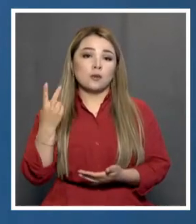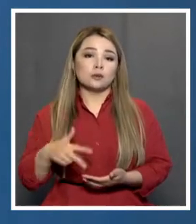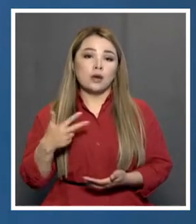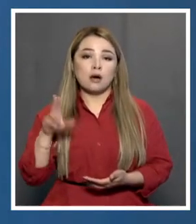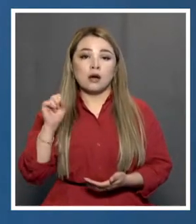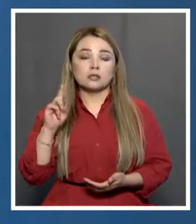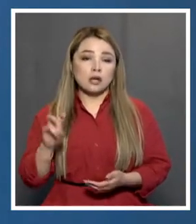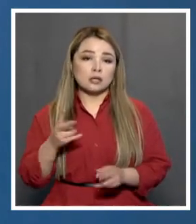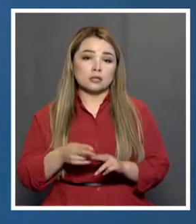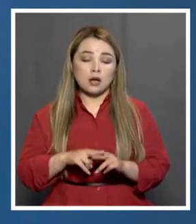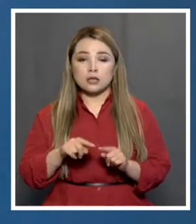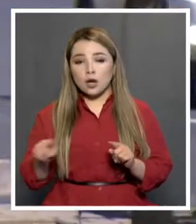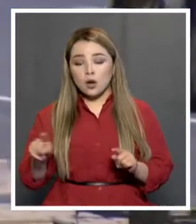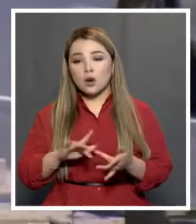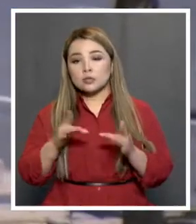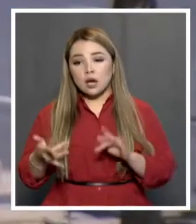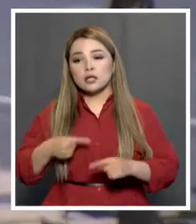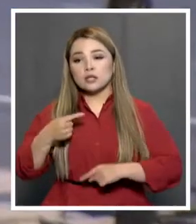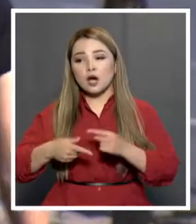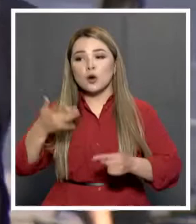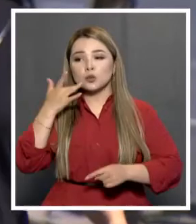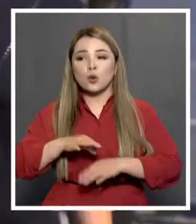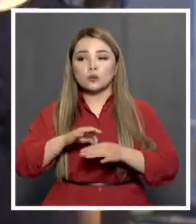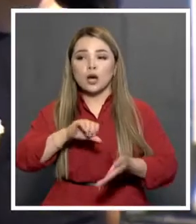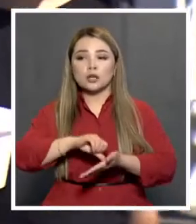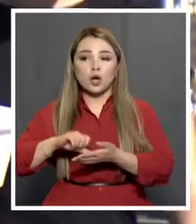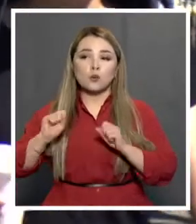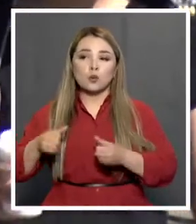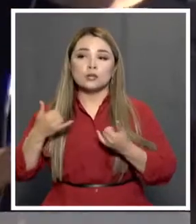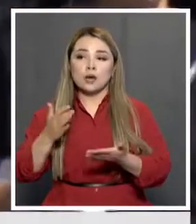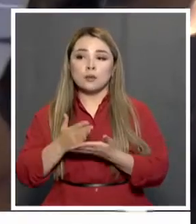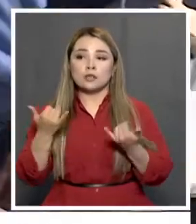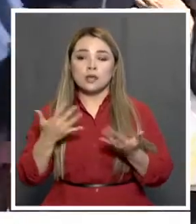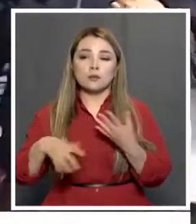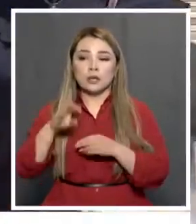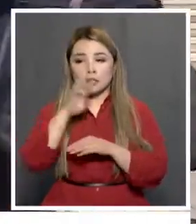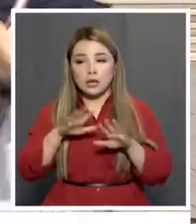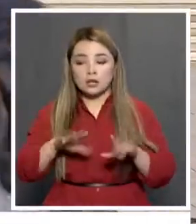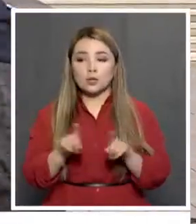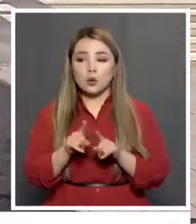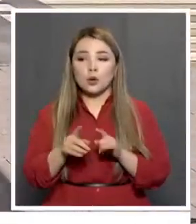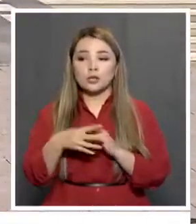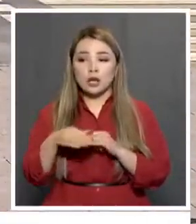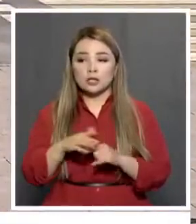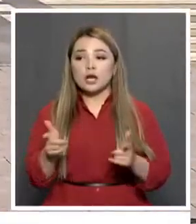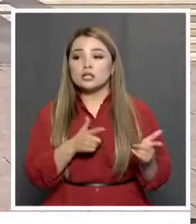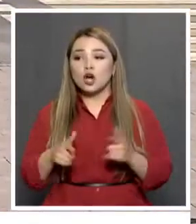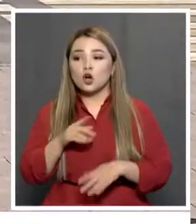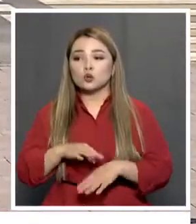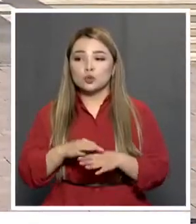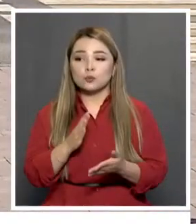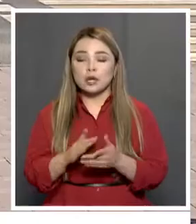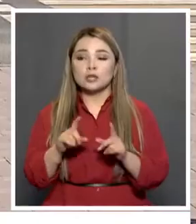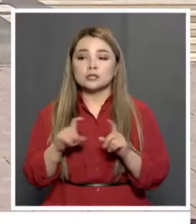қазан аралығында өтеді. Онлайн немесе дәстүрлі форматта қатысуға мүмкіндік қарастырылған. Қазір барлық елді мекендерде дайындық жүргізіліп жатыр.